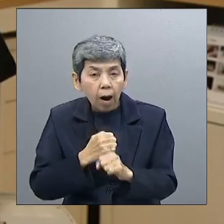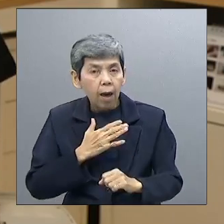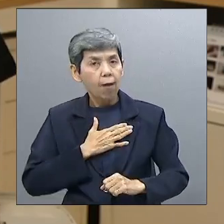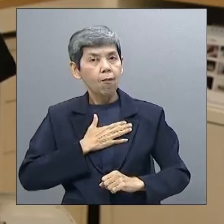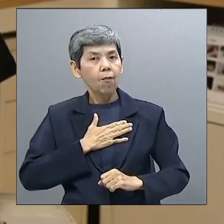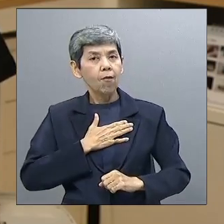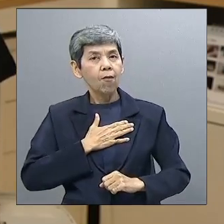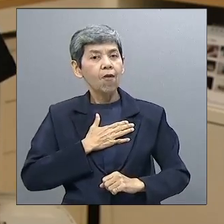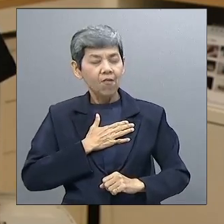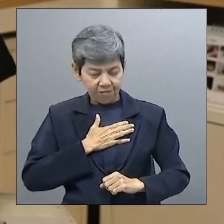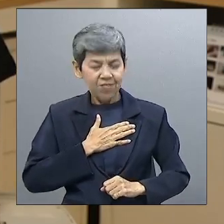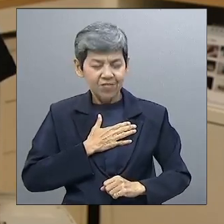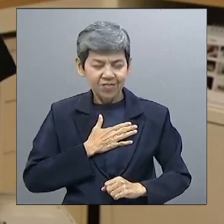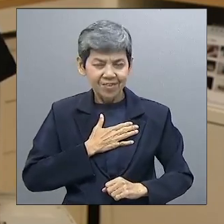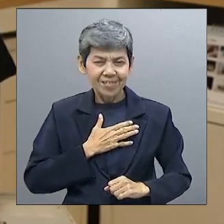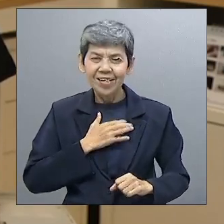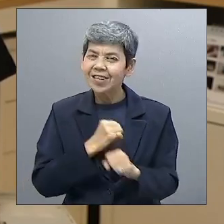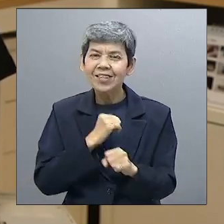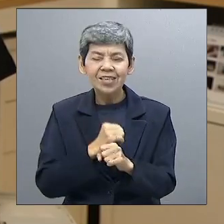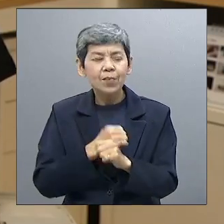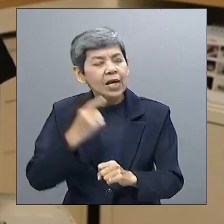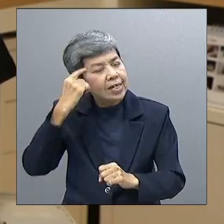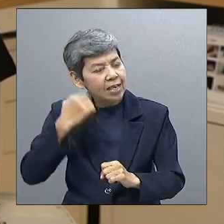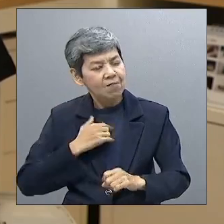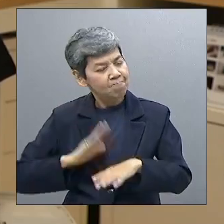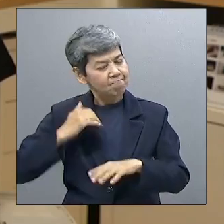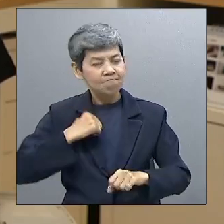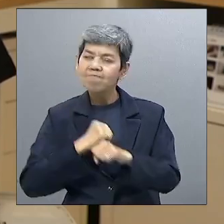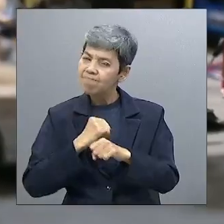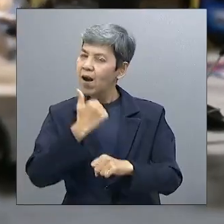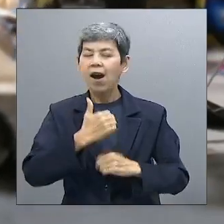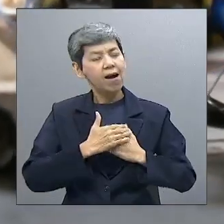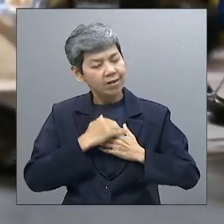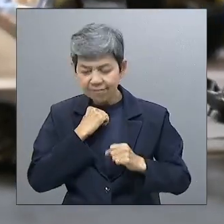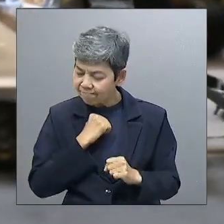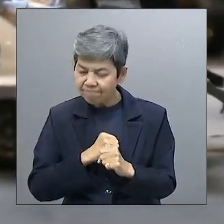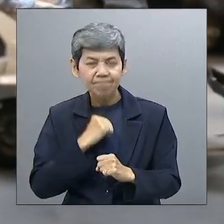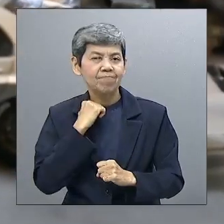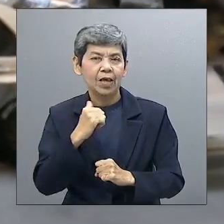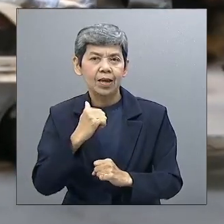เราจะสามารถหาอินคัมจากสิ่งที่เราชอบจากสิ่งที่เรารักได้